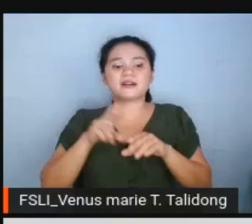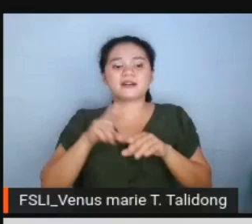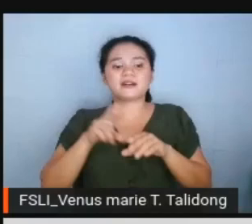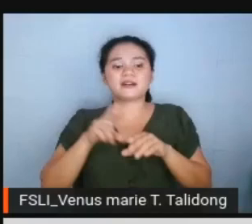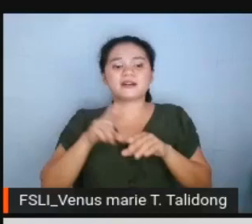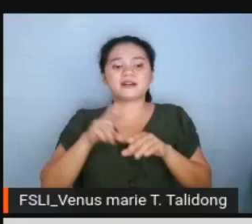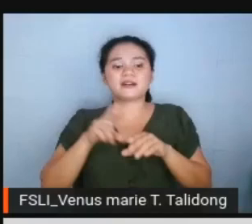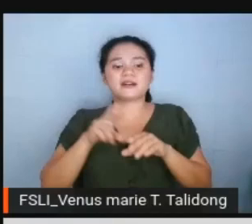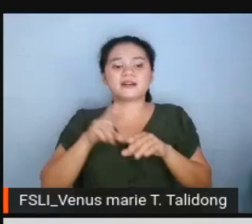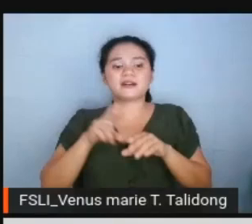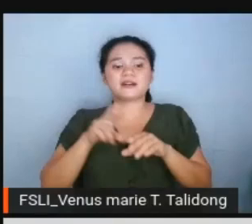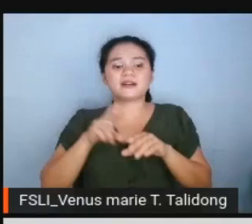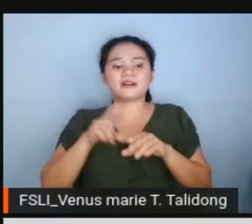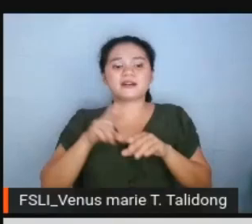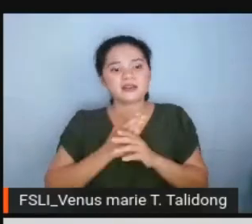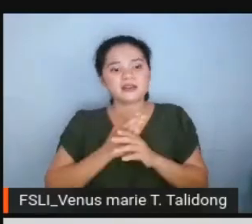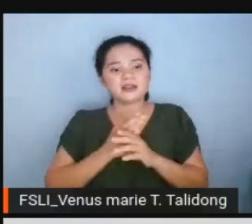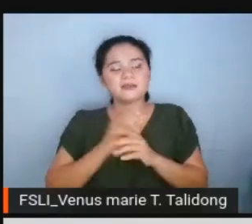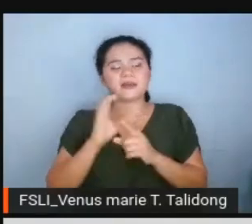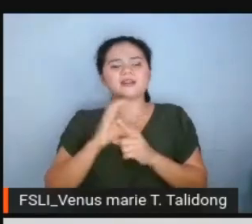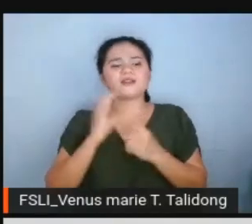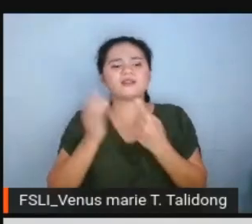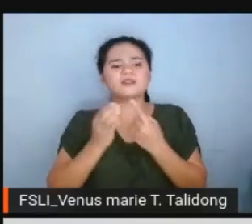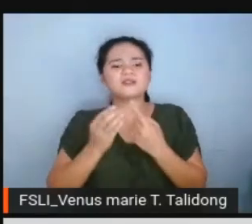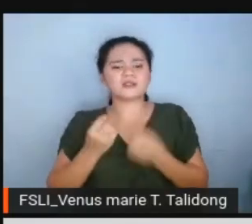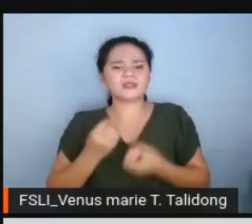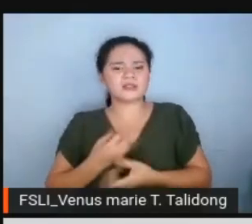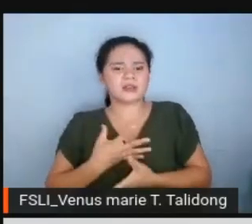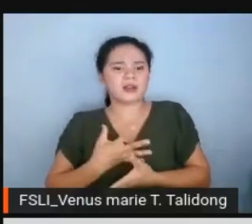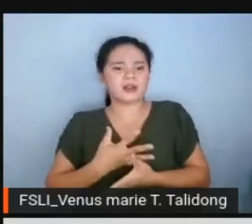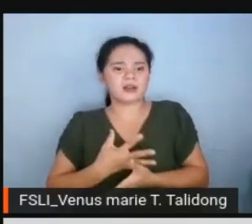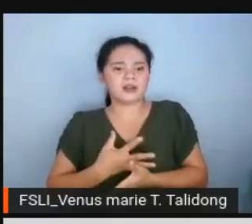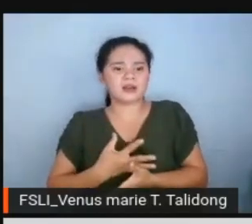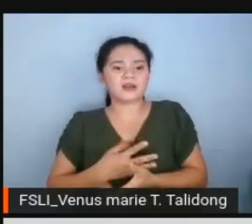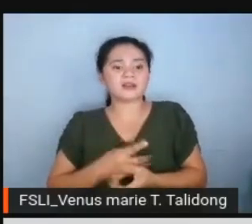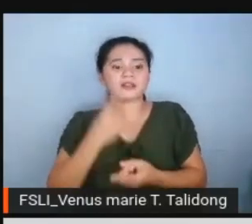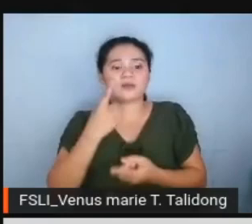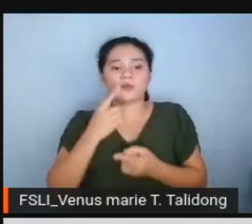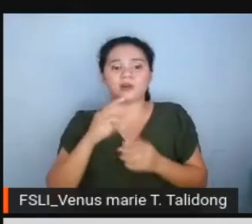parang in one classroom, you are not sure na